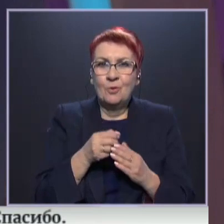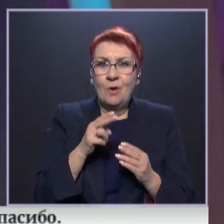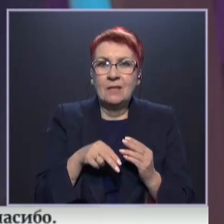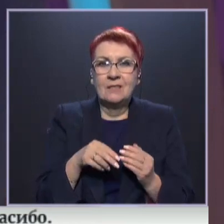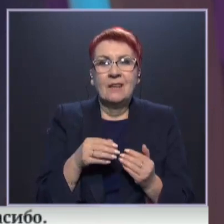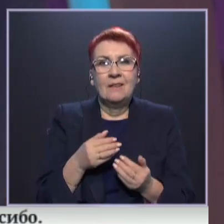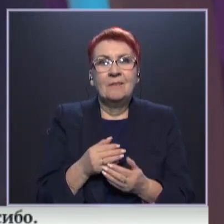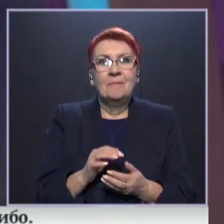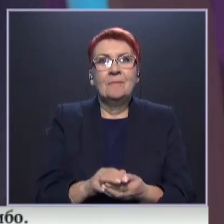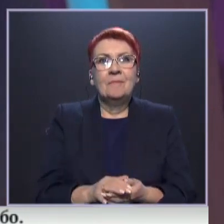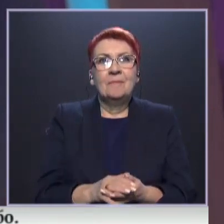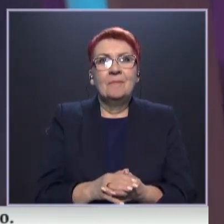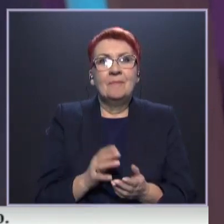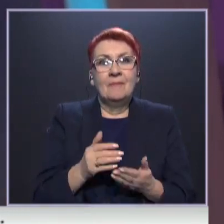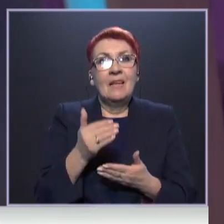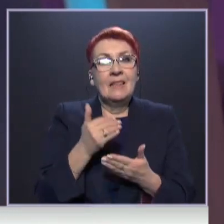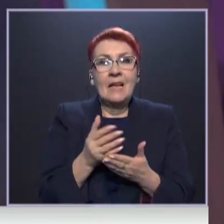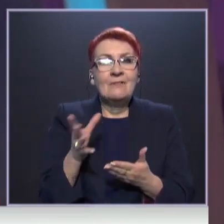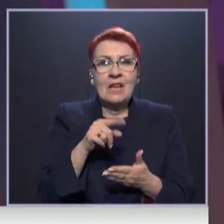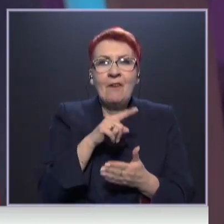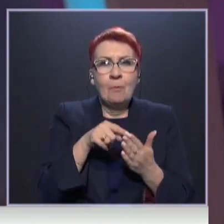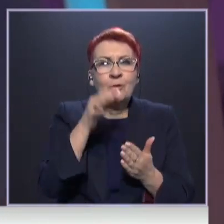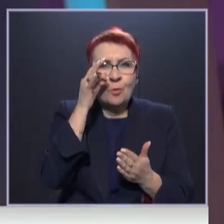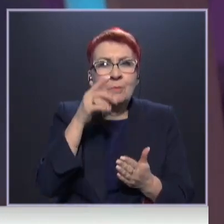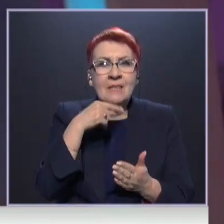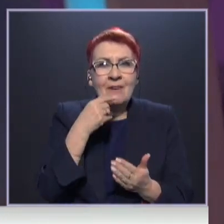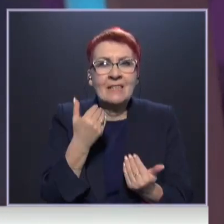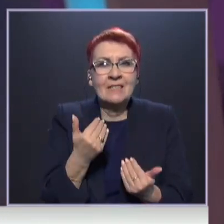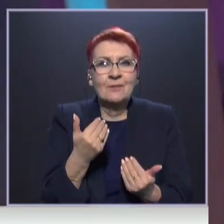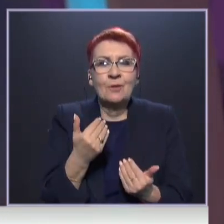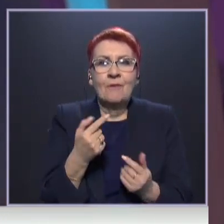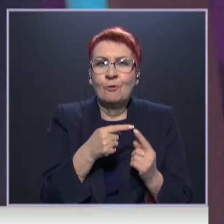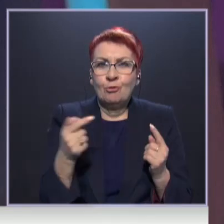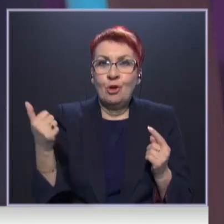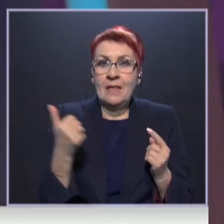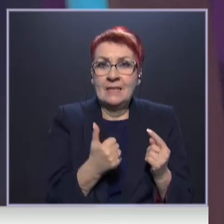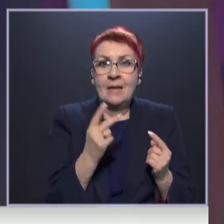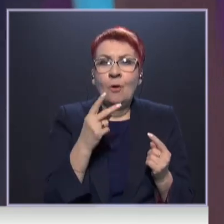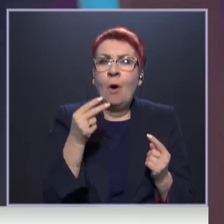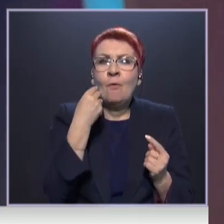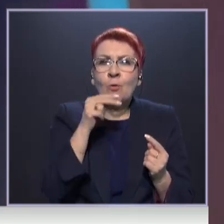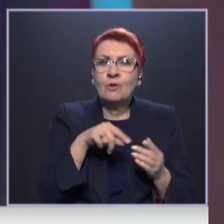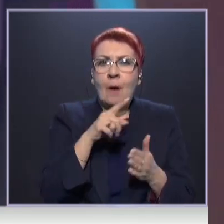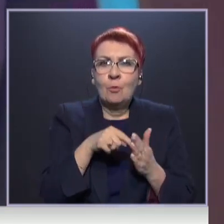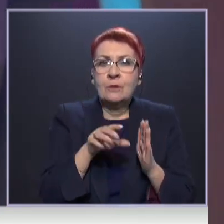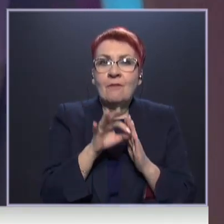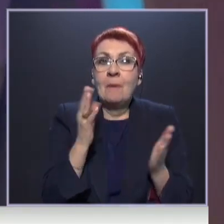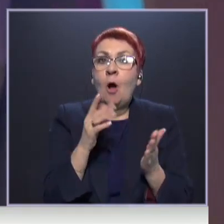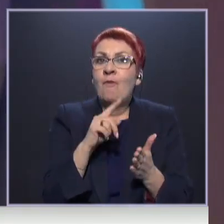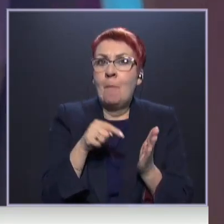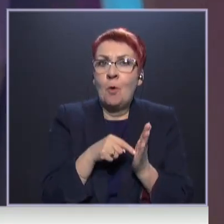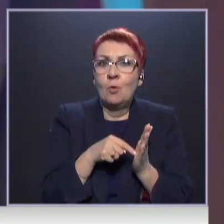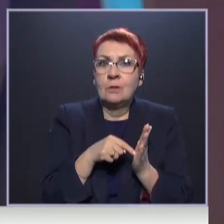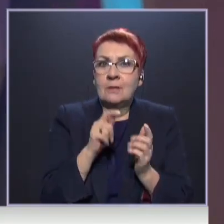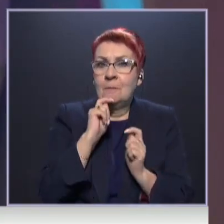это сделать. Итак, из всех вопросов, которые вы нам прислали в течение недели, выбрали следующий.